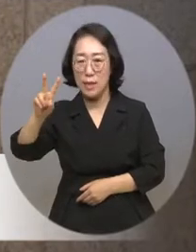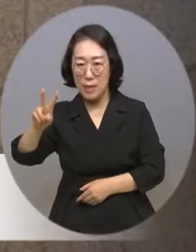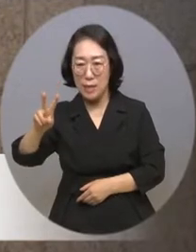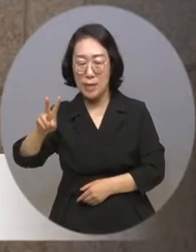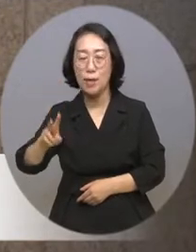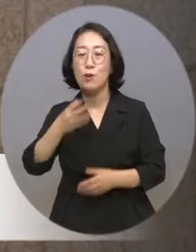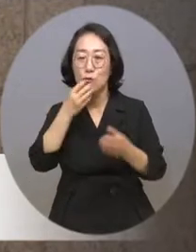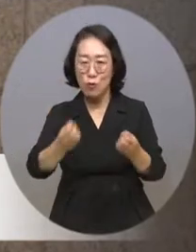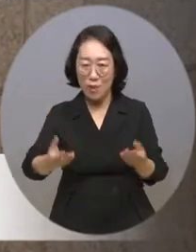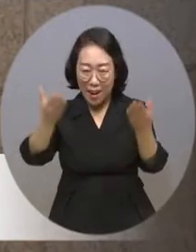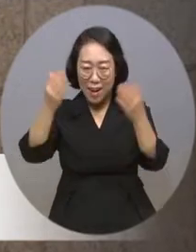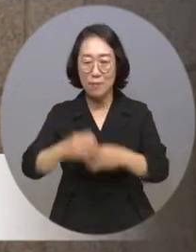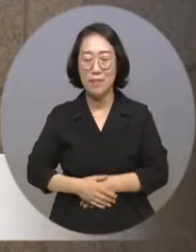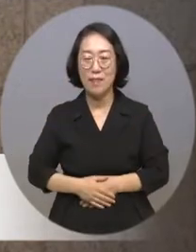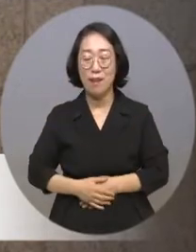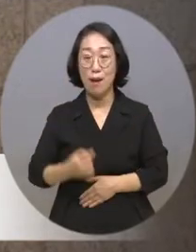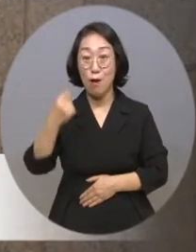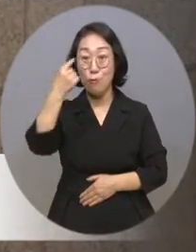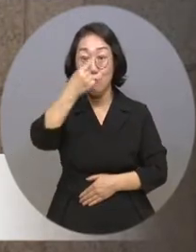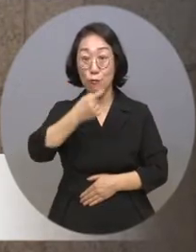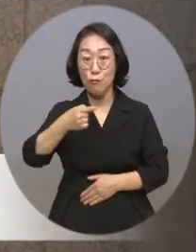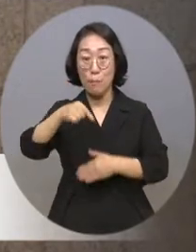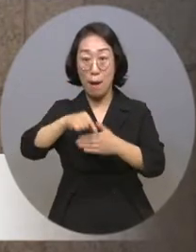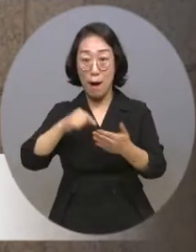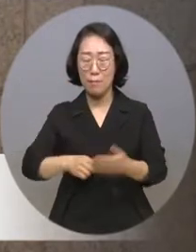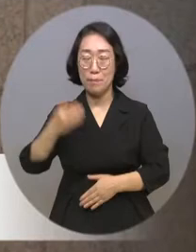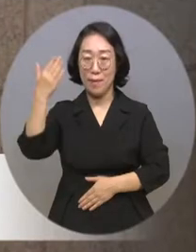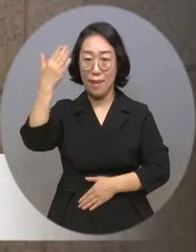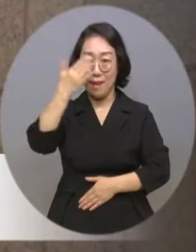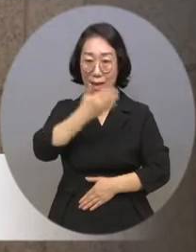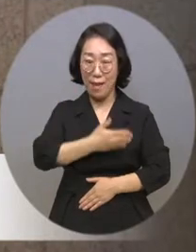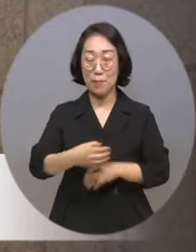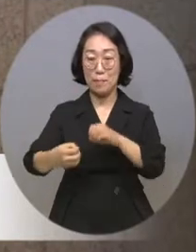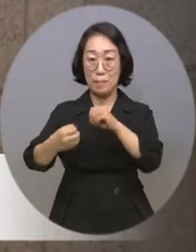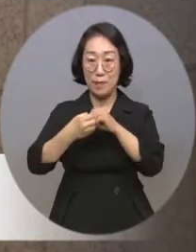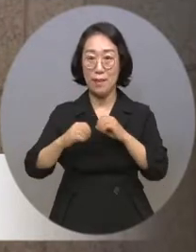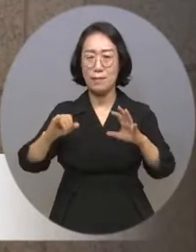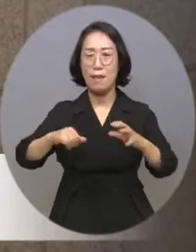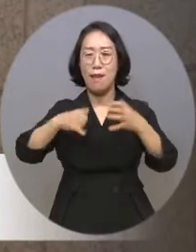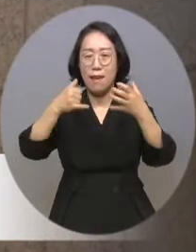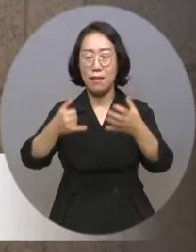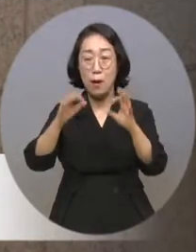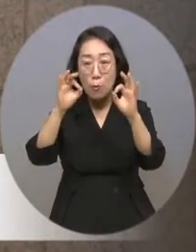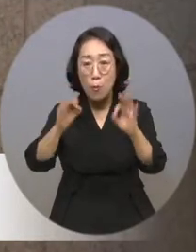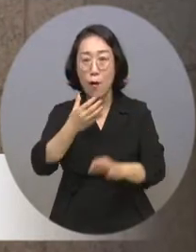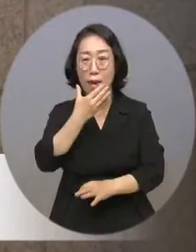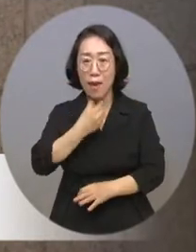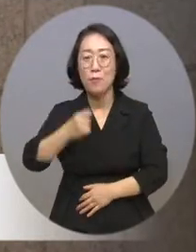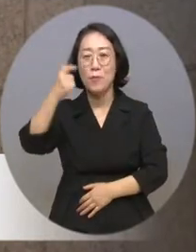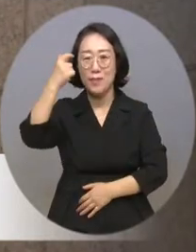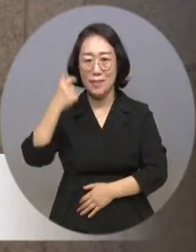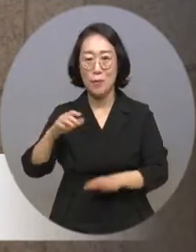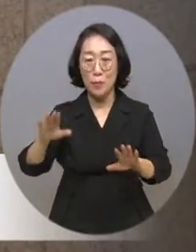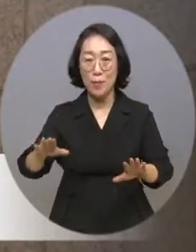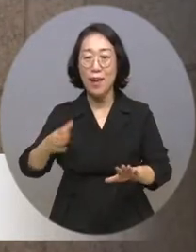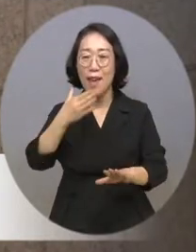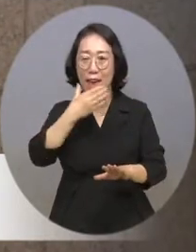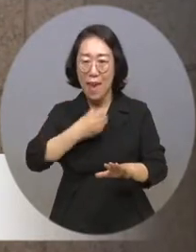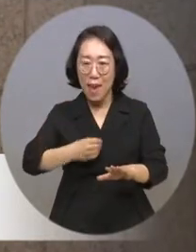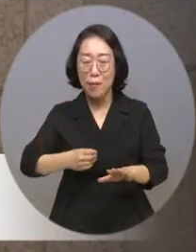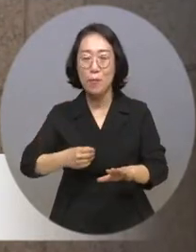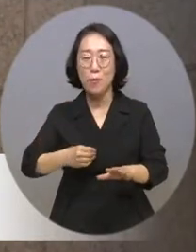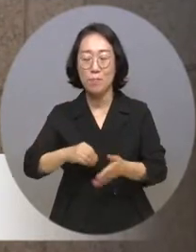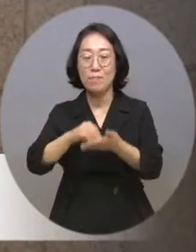축하드립니다. 덕분에 눈이 깨끗해지고 마음이 맑아지고 세상이 행복해집니다. 오늘 행복한 시간을